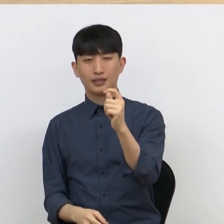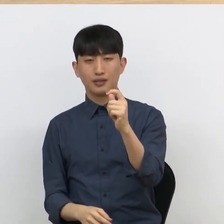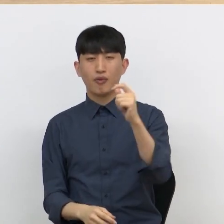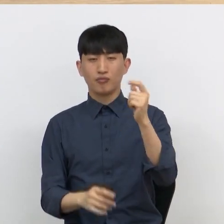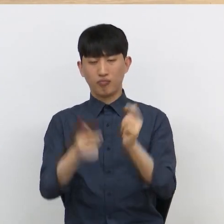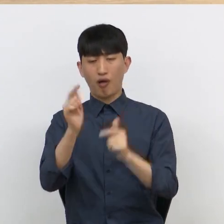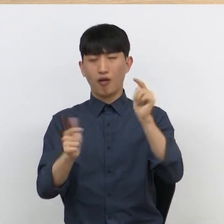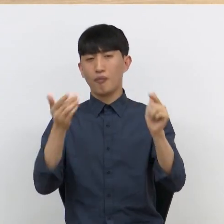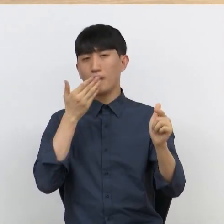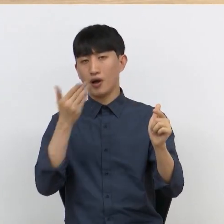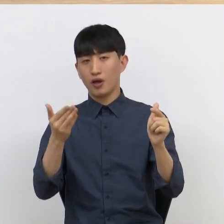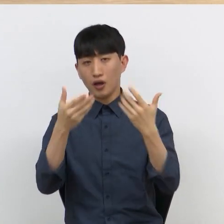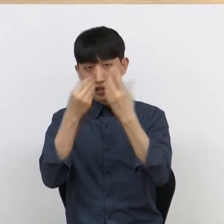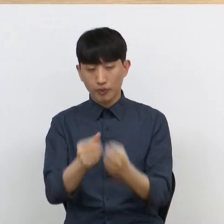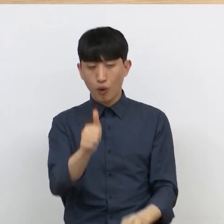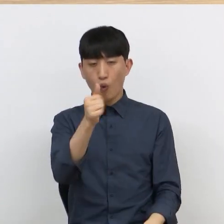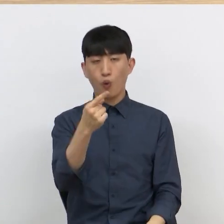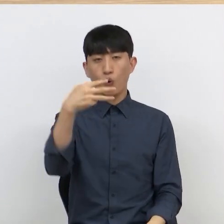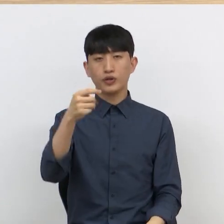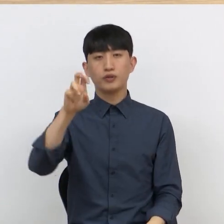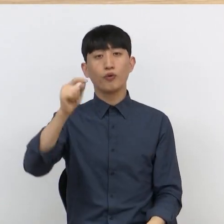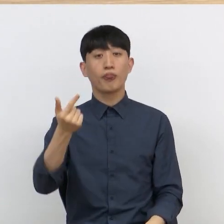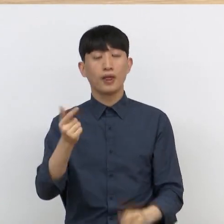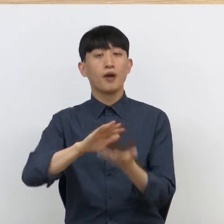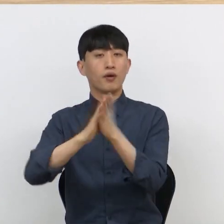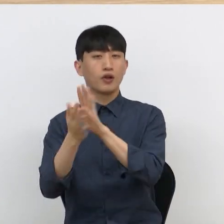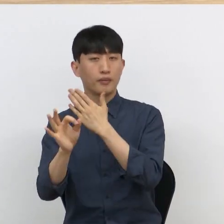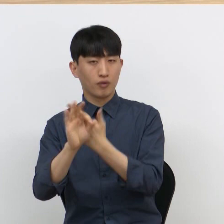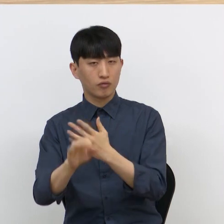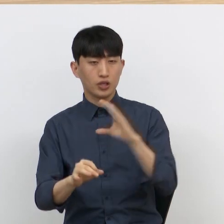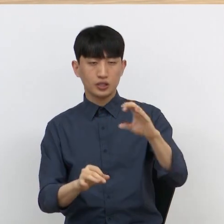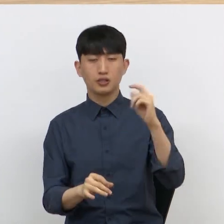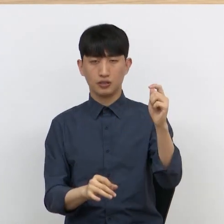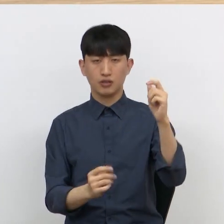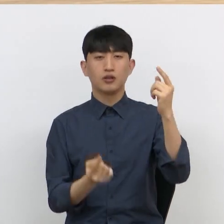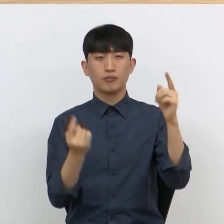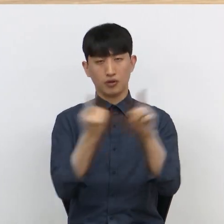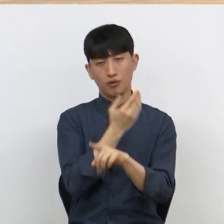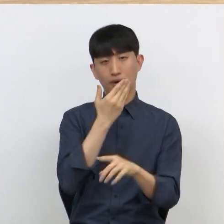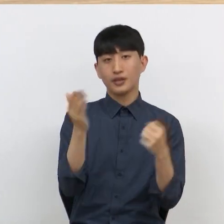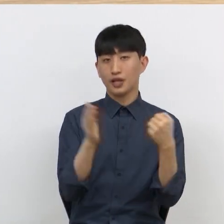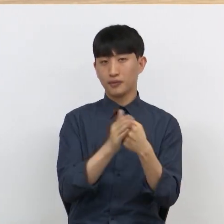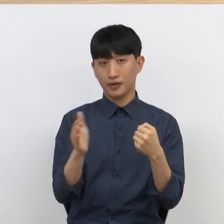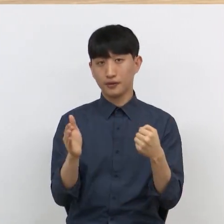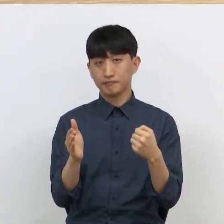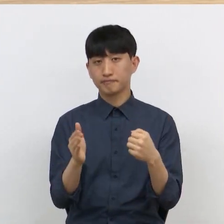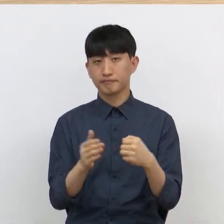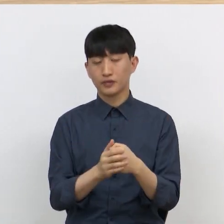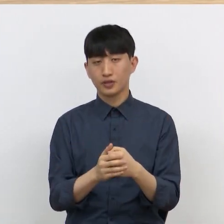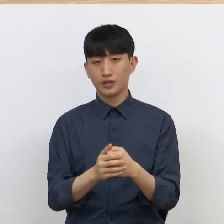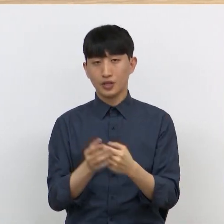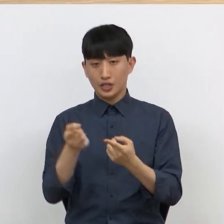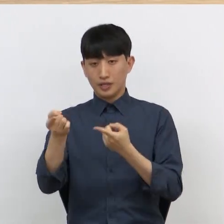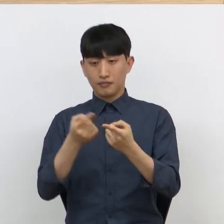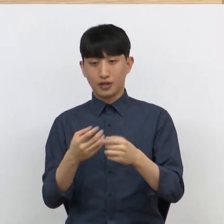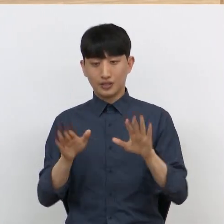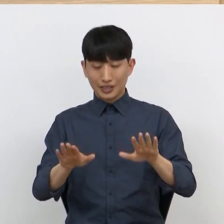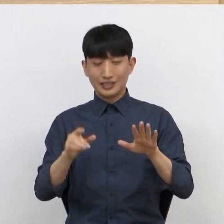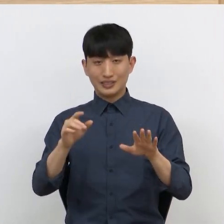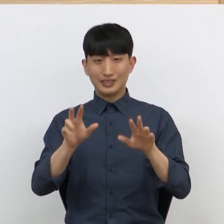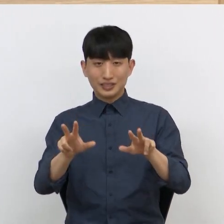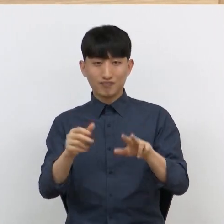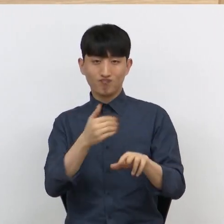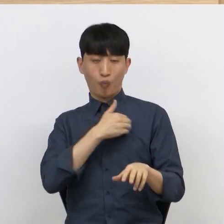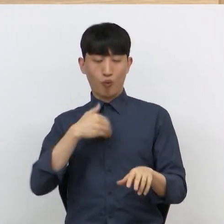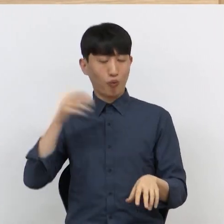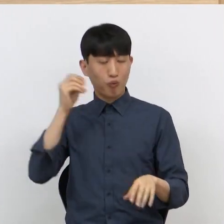어떤 뭐 호르몬의 변화라든지 이런 거 바뀔 수 있기 때문에 저는 그냥 중단해서는 안 되고요. 거의